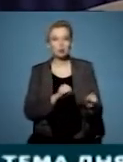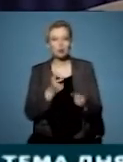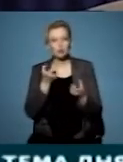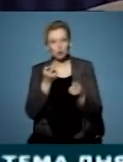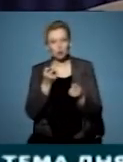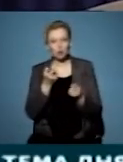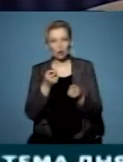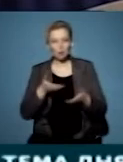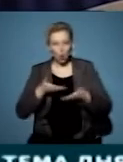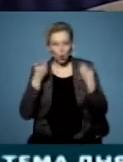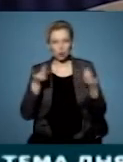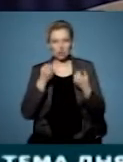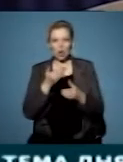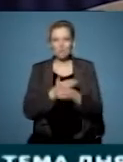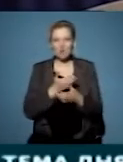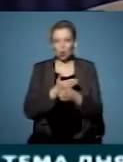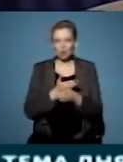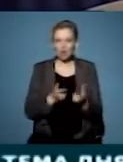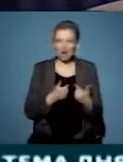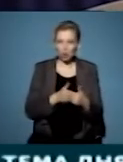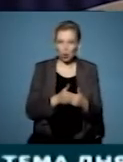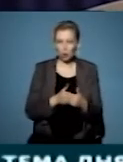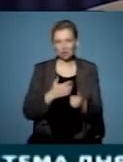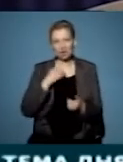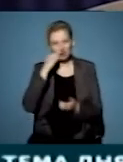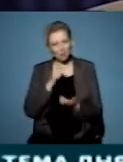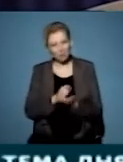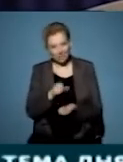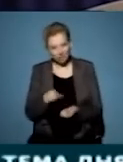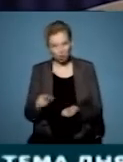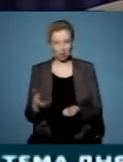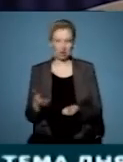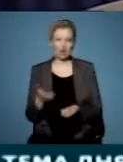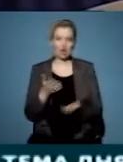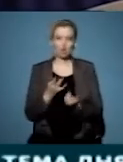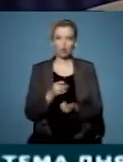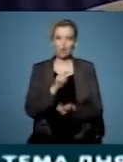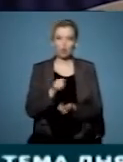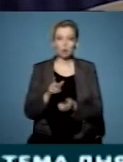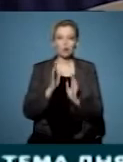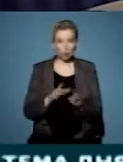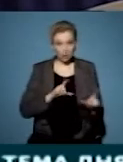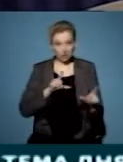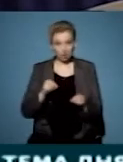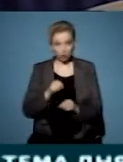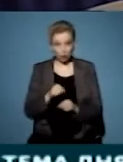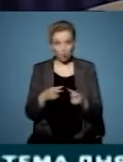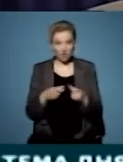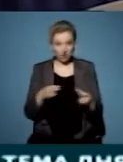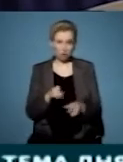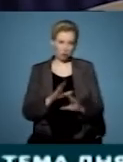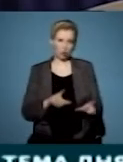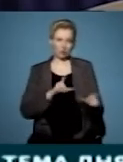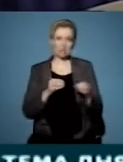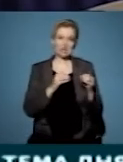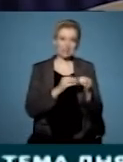трошечки розгрузяться, бо пільгові категорії, наші пенсіонери, якщо вони будуть їздити по цьому квитку, то вони будуть їздити